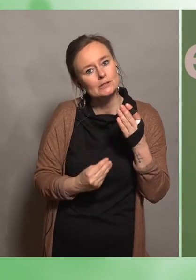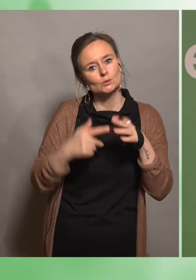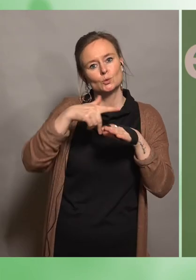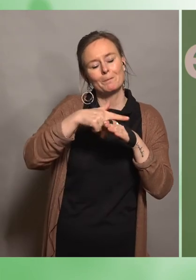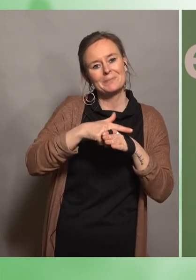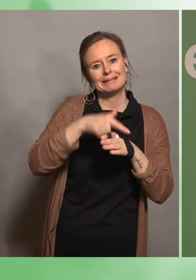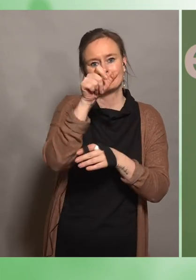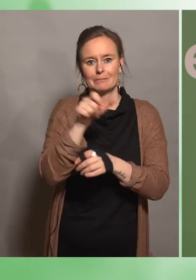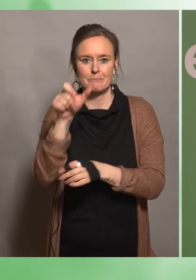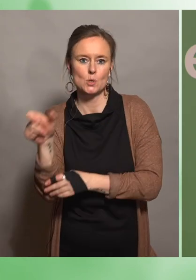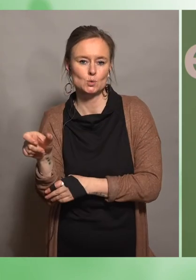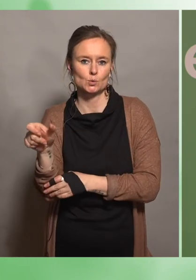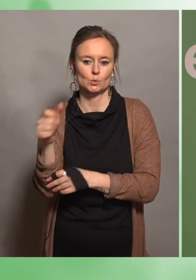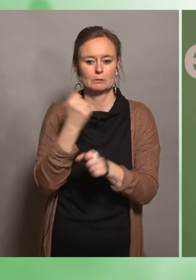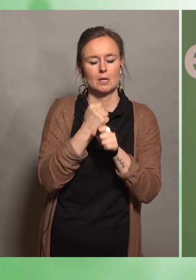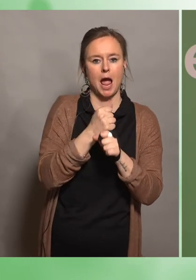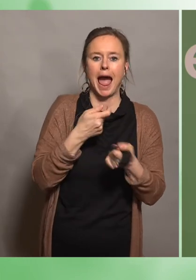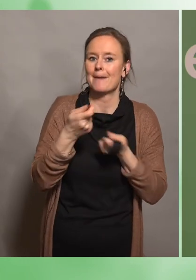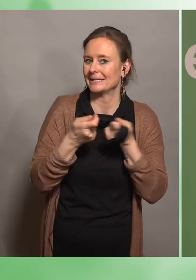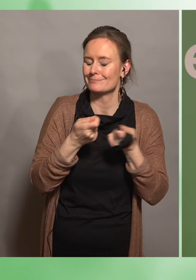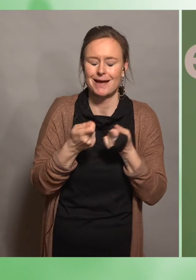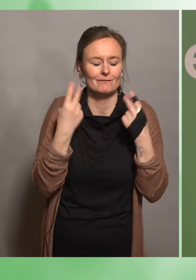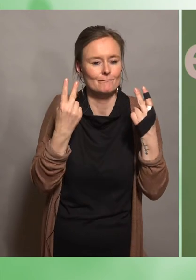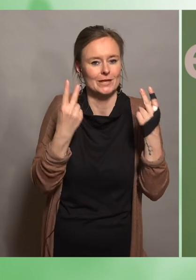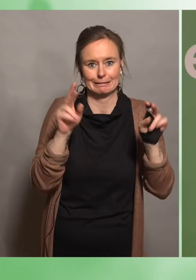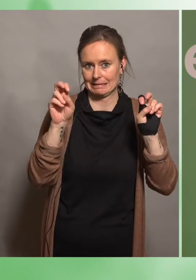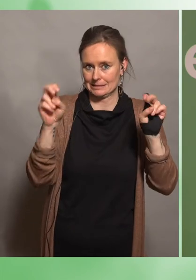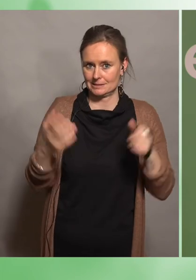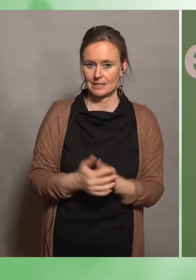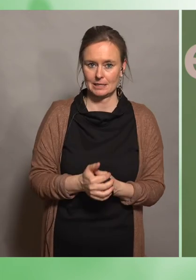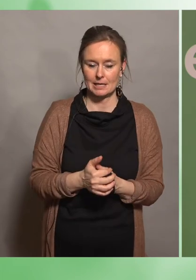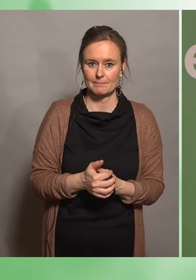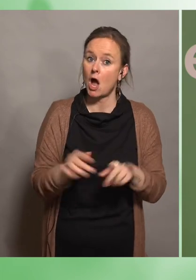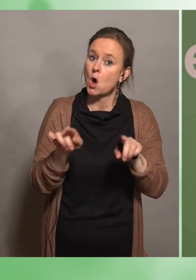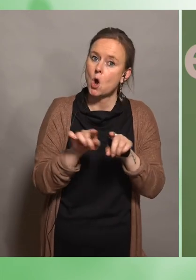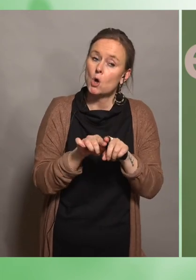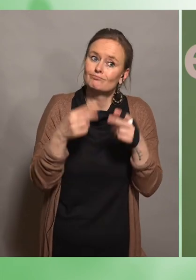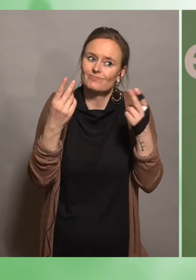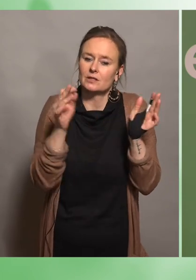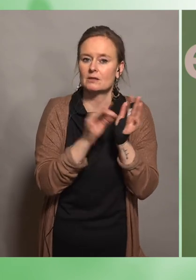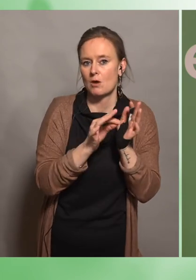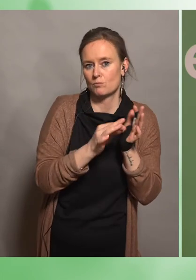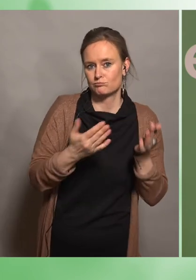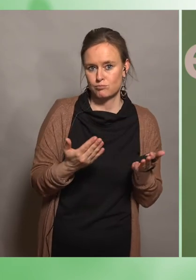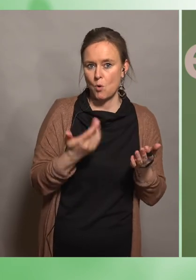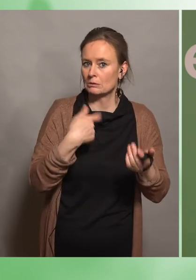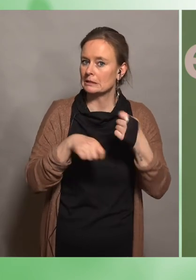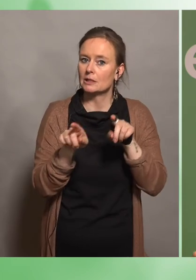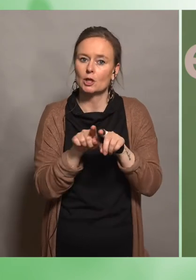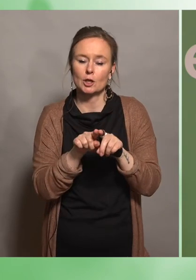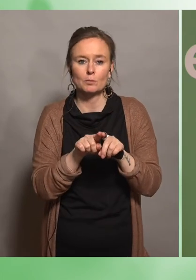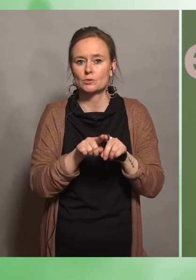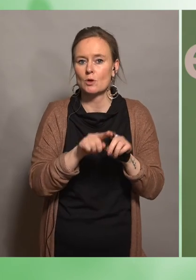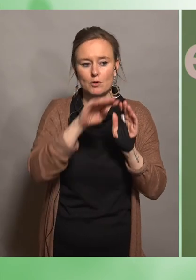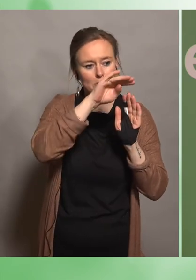Personen in den Arbeitsmarkt ein ganz wichtiges Thema und auch ein wichtiges Anliegen. Es gibt auch eine Reihe von Initiativen, die